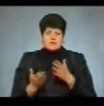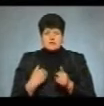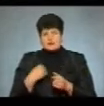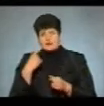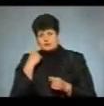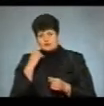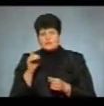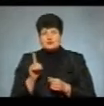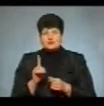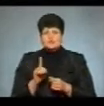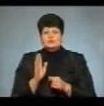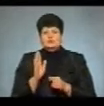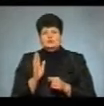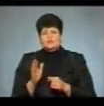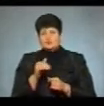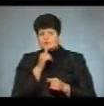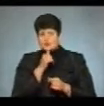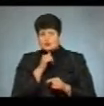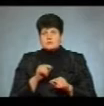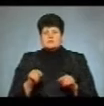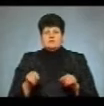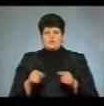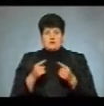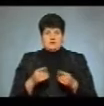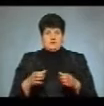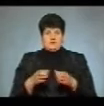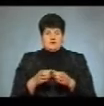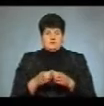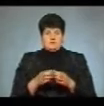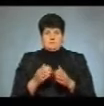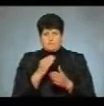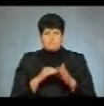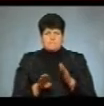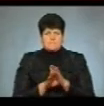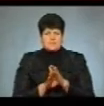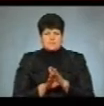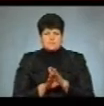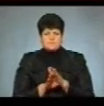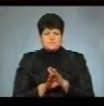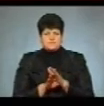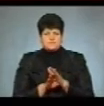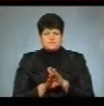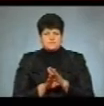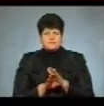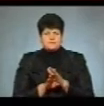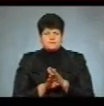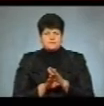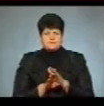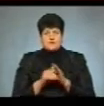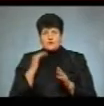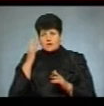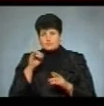такі будуть певні спроби створити певну фракцію скажімо так собі, якщо уявимо,